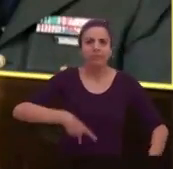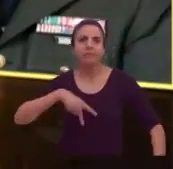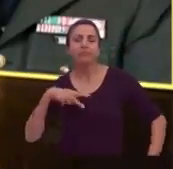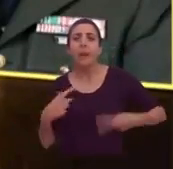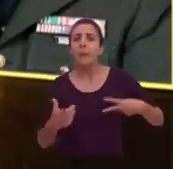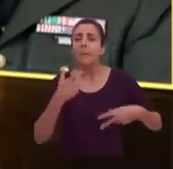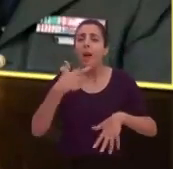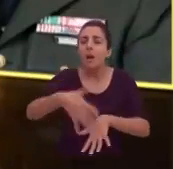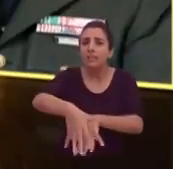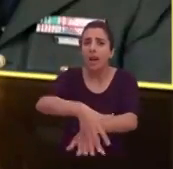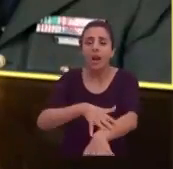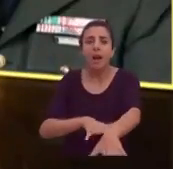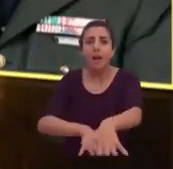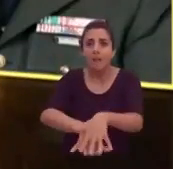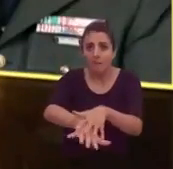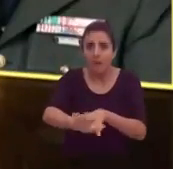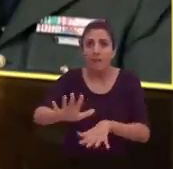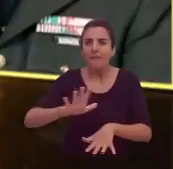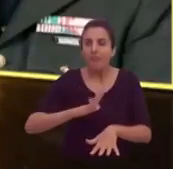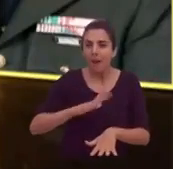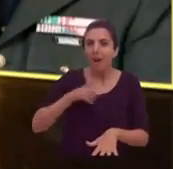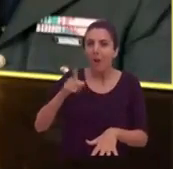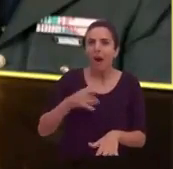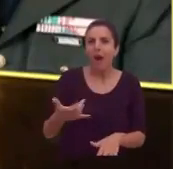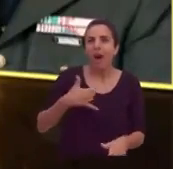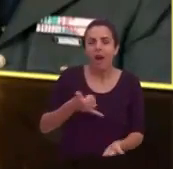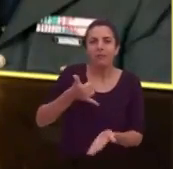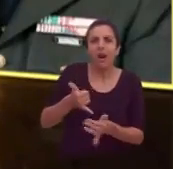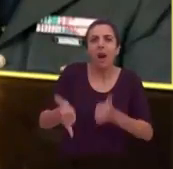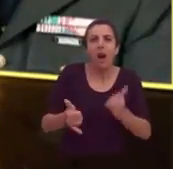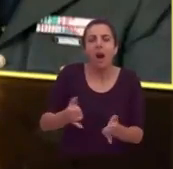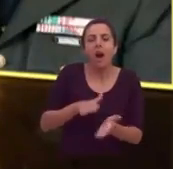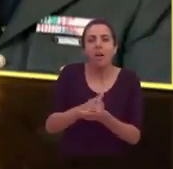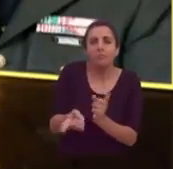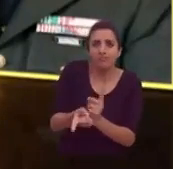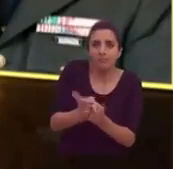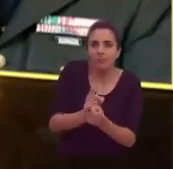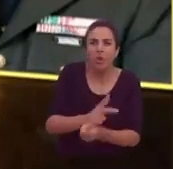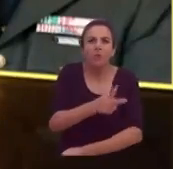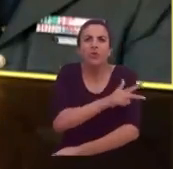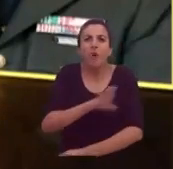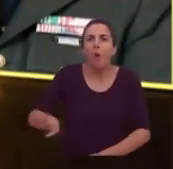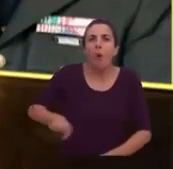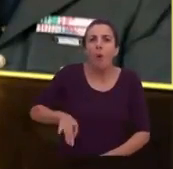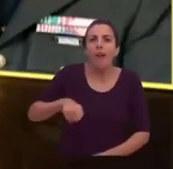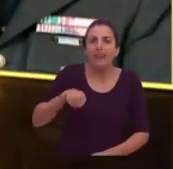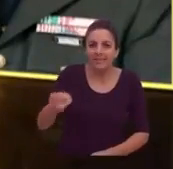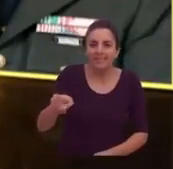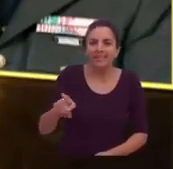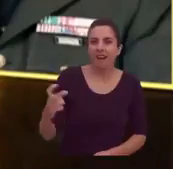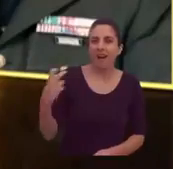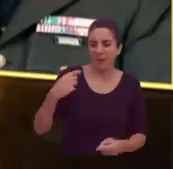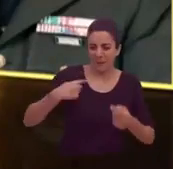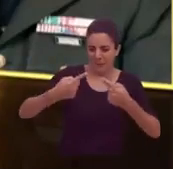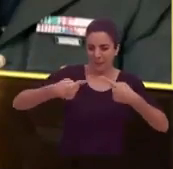kemerli, beyaz eldivenli ve beyaz tozluklu Kara Harp Okulu 3. sınıf öğrenci subayları, asteğmenler,